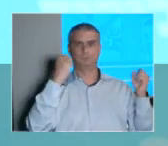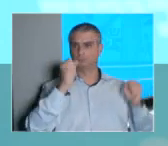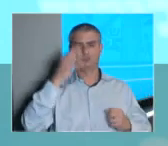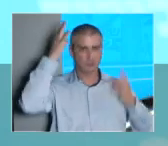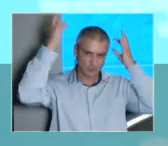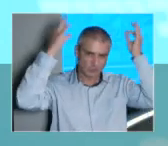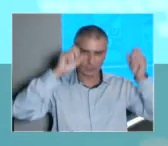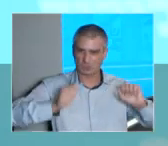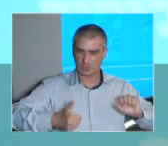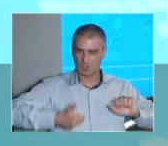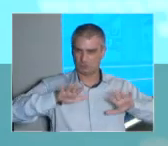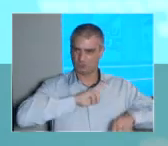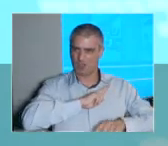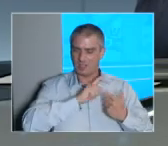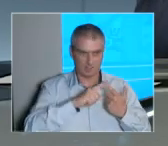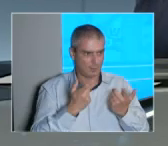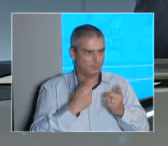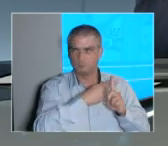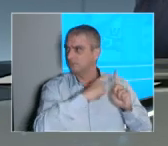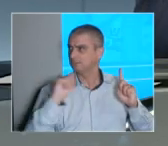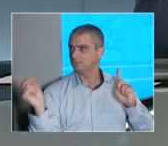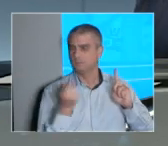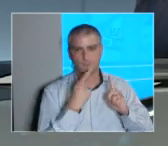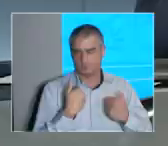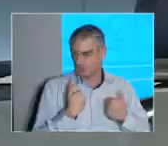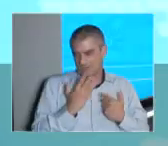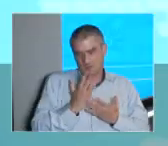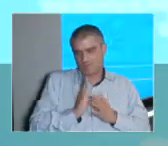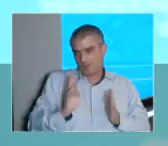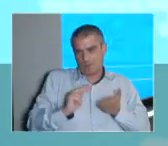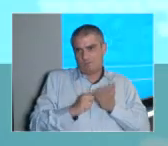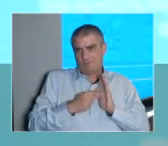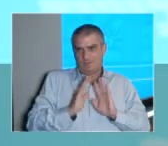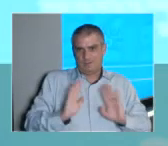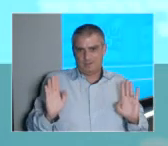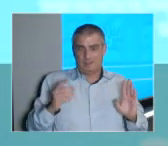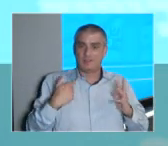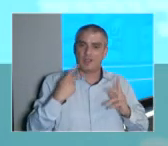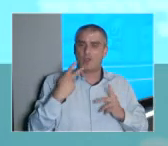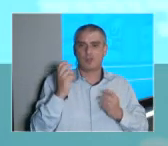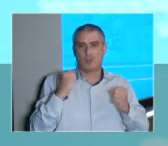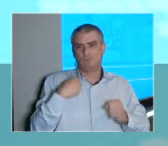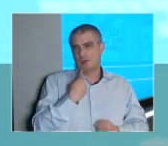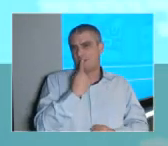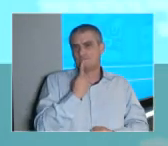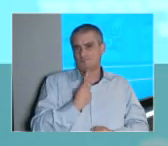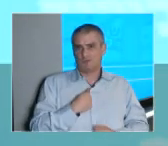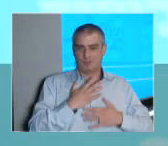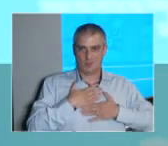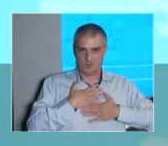והג'ונסון והלוד בעולם, זה תופעה מוחבית. אני היום לא איש במערכת הפוליטית, אז אני יכול להיות יותר חופשי בלשני, ובכל